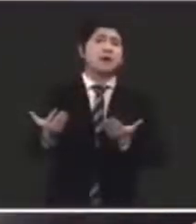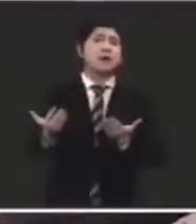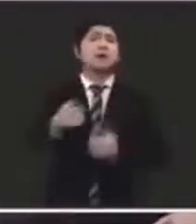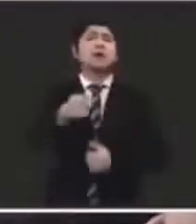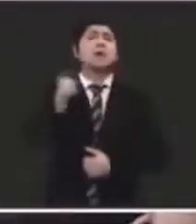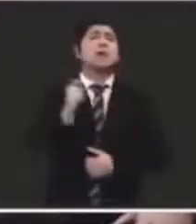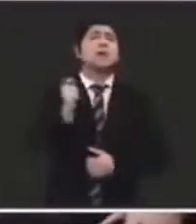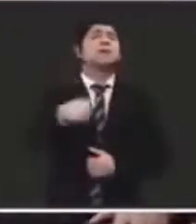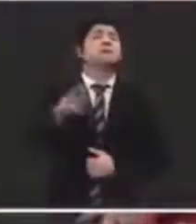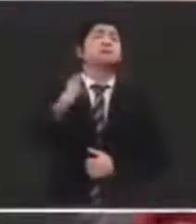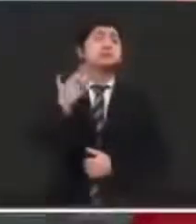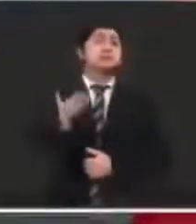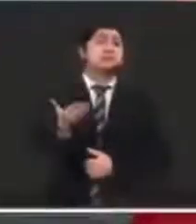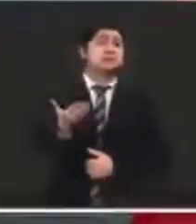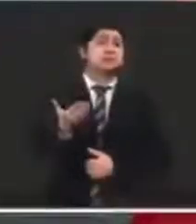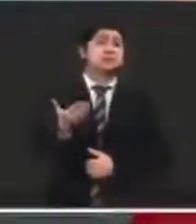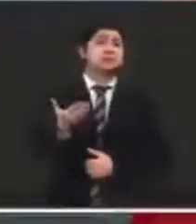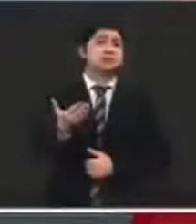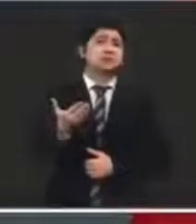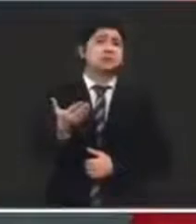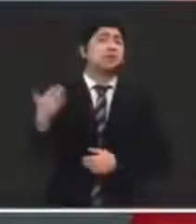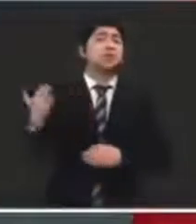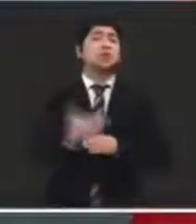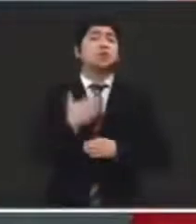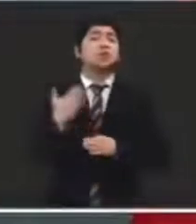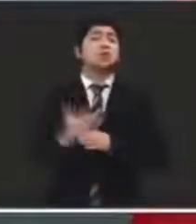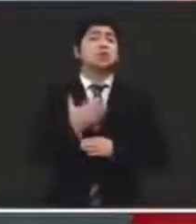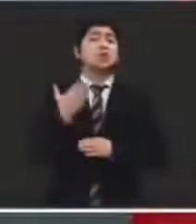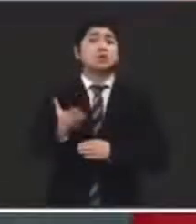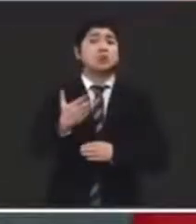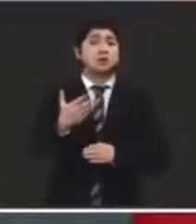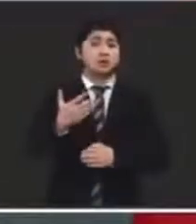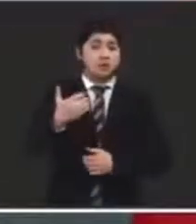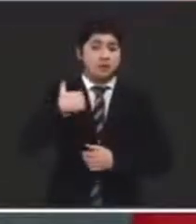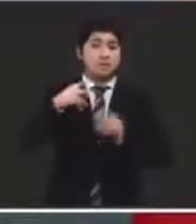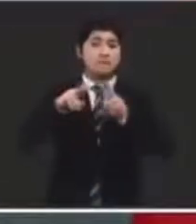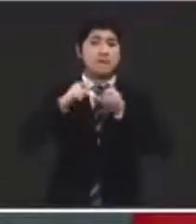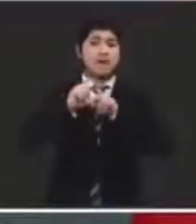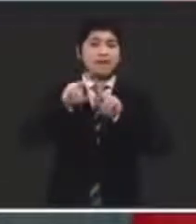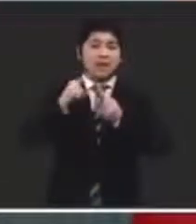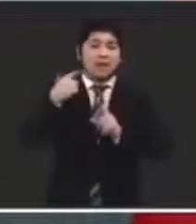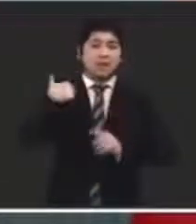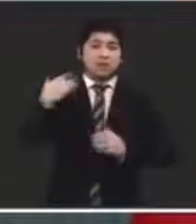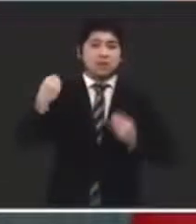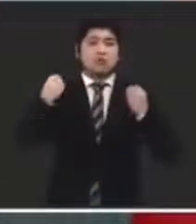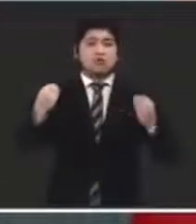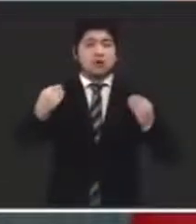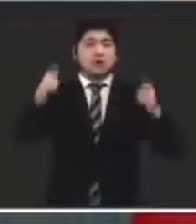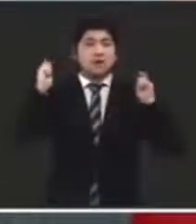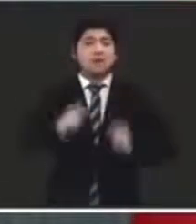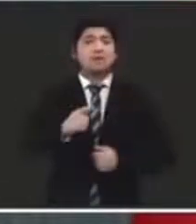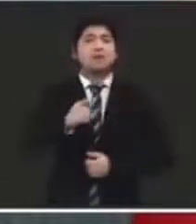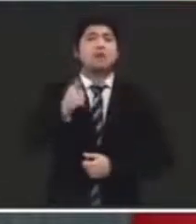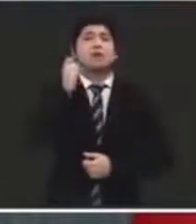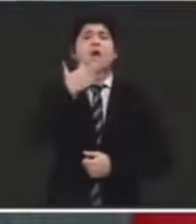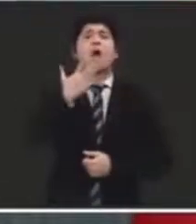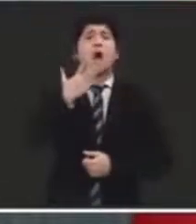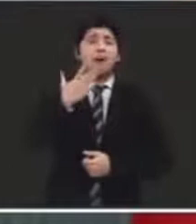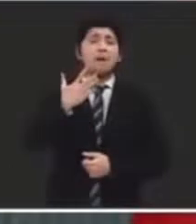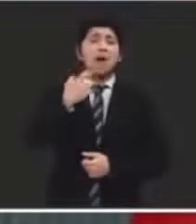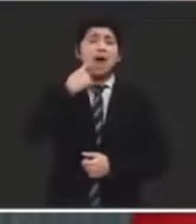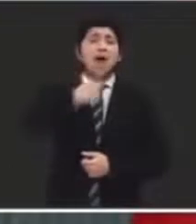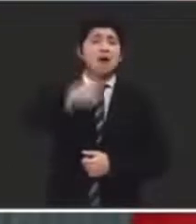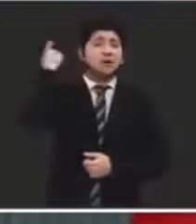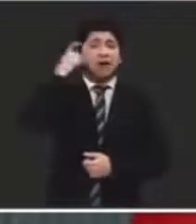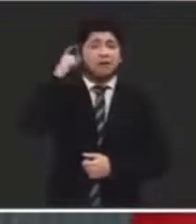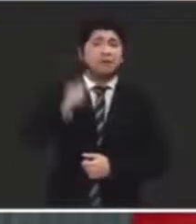yapamazsınız Çünkü Medeni olmak başka bir şeydir ama gayr-ı Medeni olmak